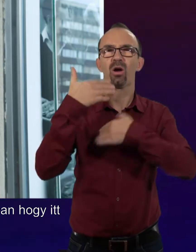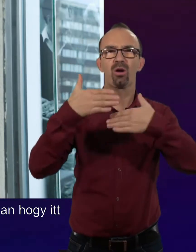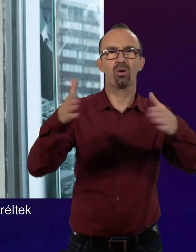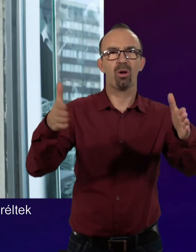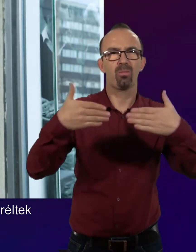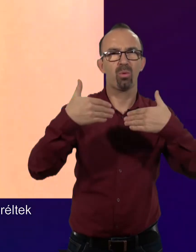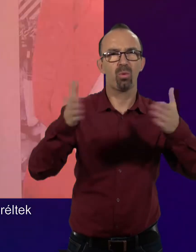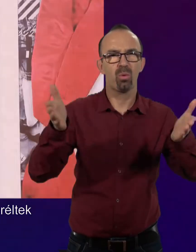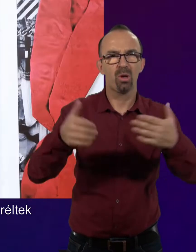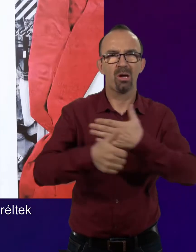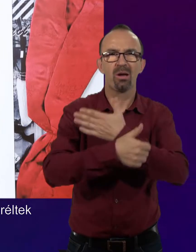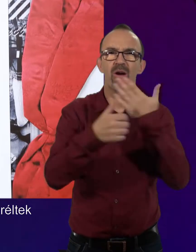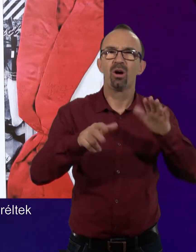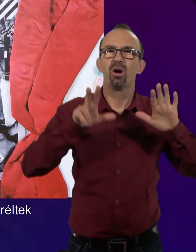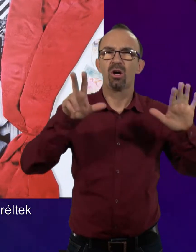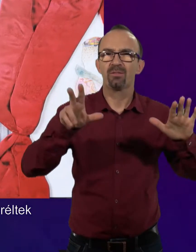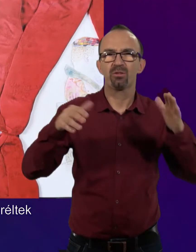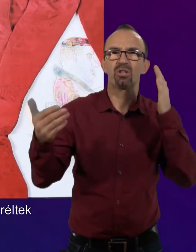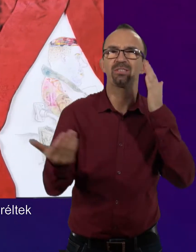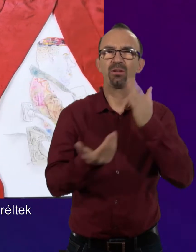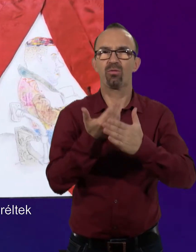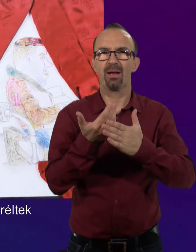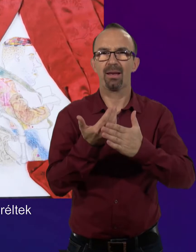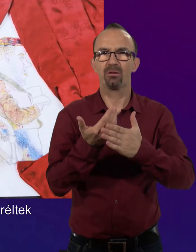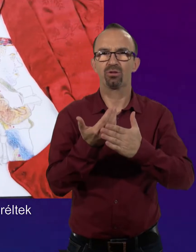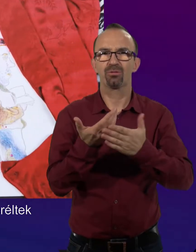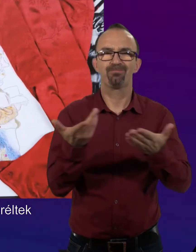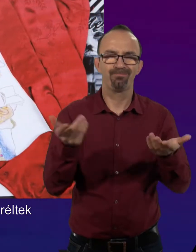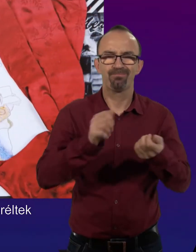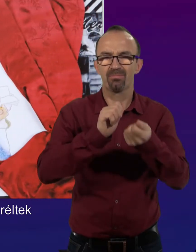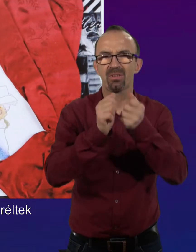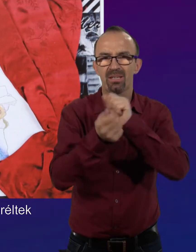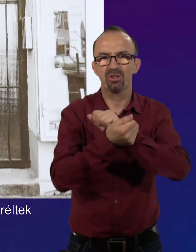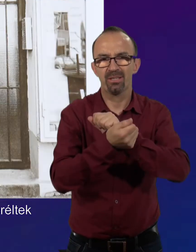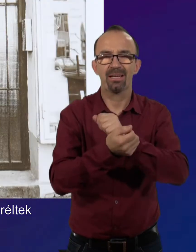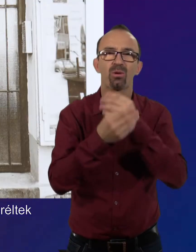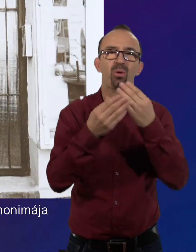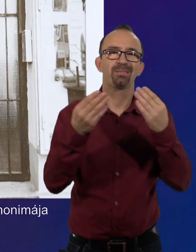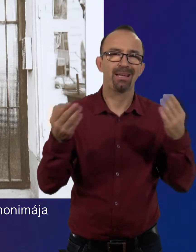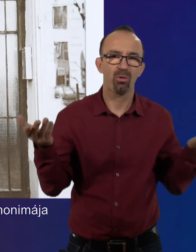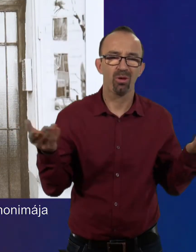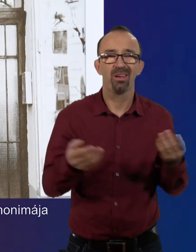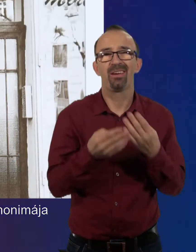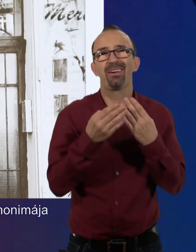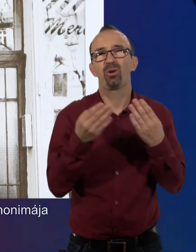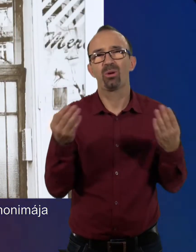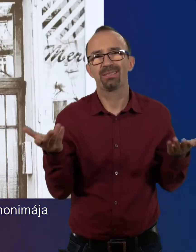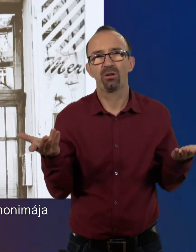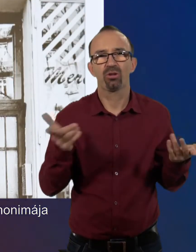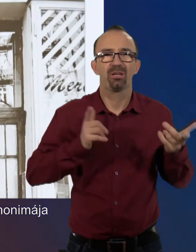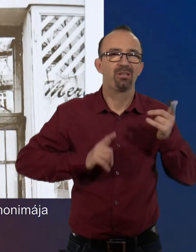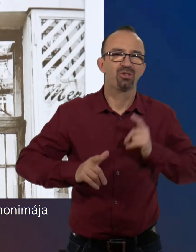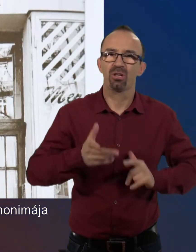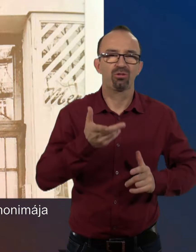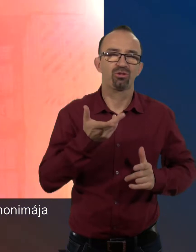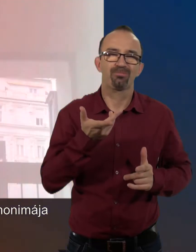volt, amit a 68-as renováláskor hát kicseréltek korszerűre. Na most a korszerű az sajnos